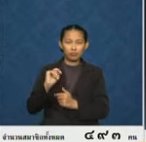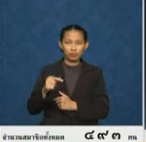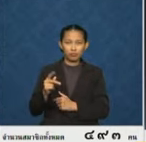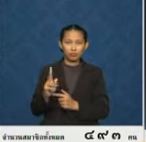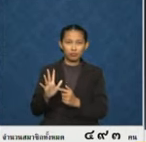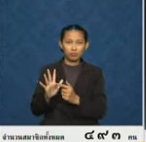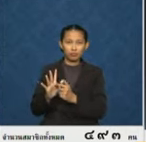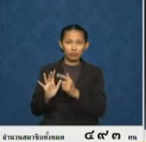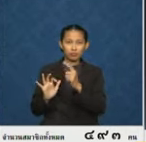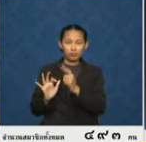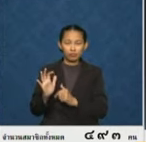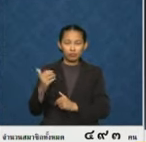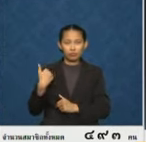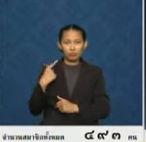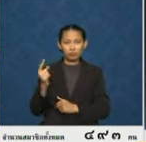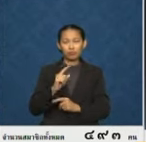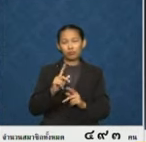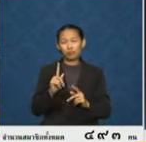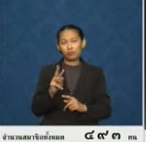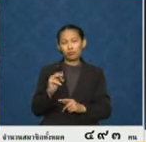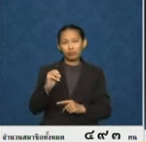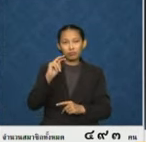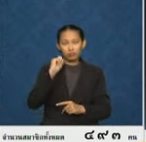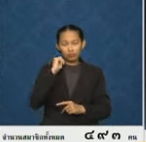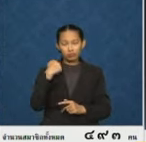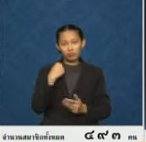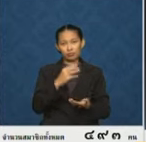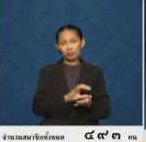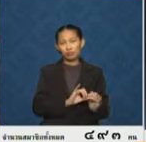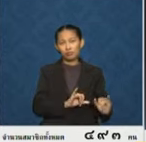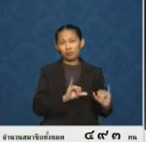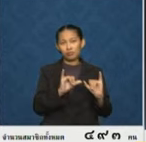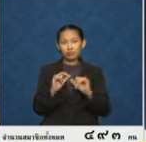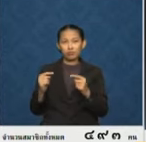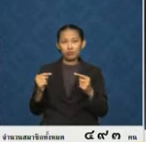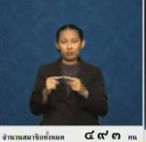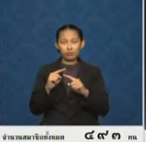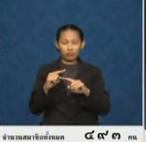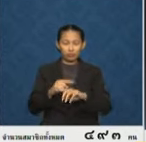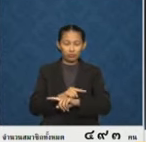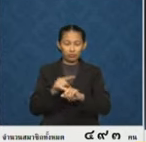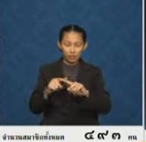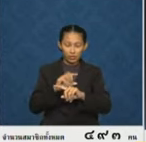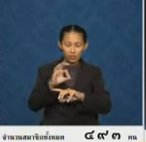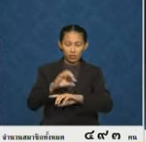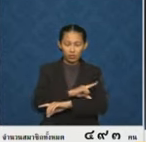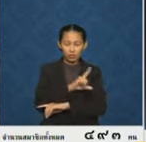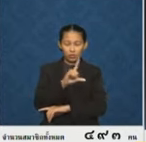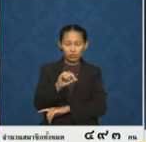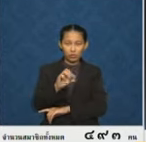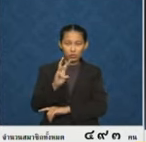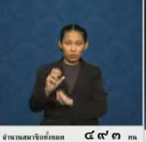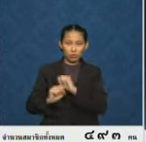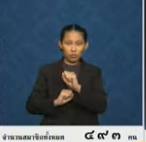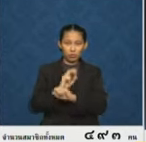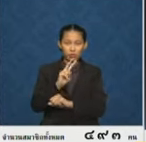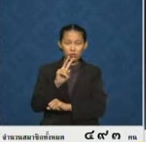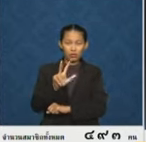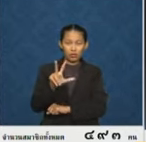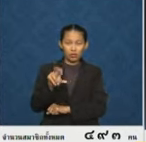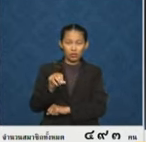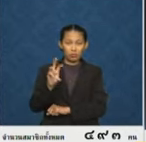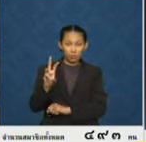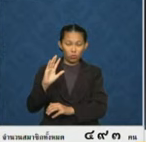ทรัพยากรน้ำได้ดำเนินการโอนทรัพย์สินทั้งระบบมาให้ตั้งแต่ 26กันยายน 2536ซึ่งเป็นระยะเวลา